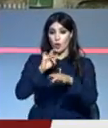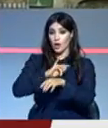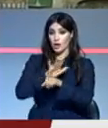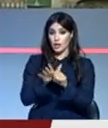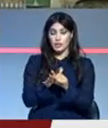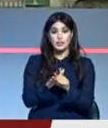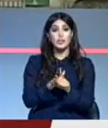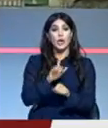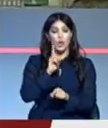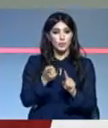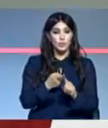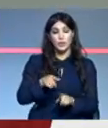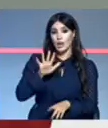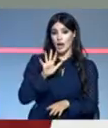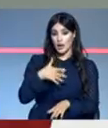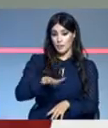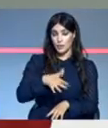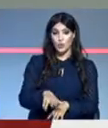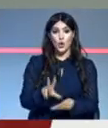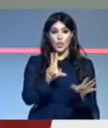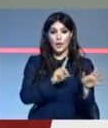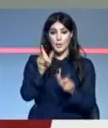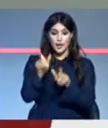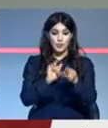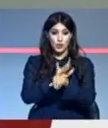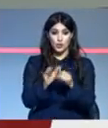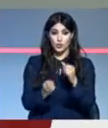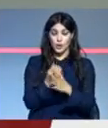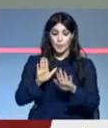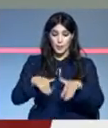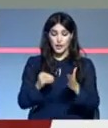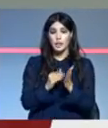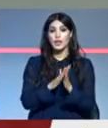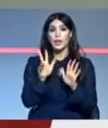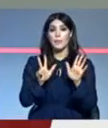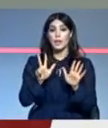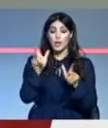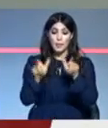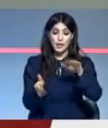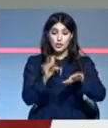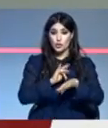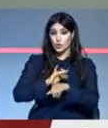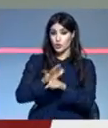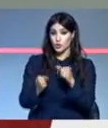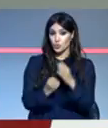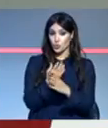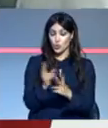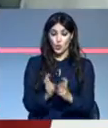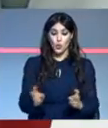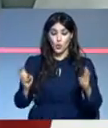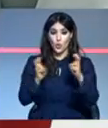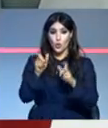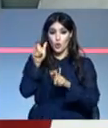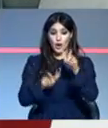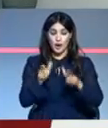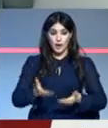بفايروس كرهنا الى خمسه الاف وثمانين اصاب بعد تسجيل ثماني اصابه جديده بفيروس كرونا وارتفع عدد حاله